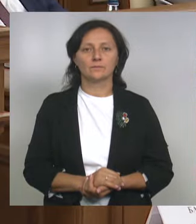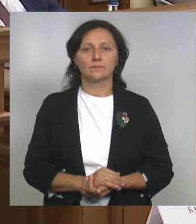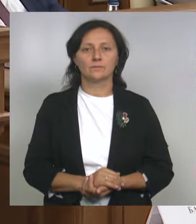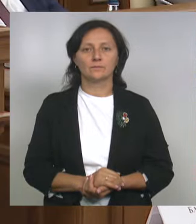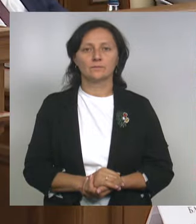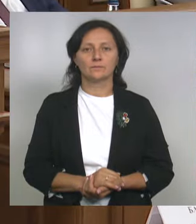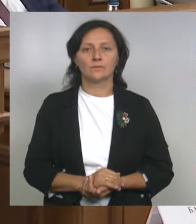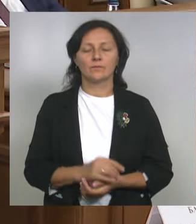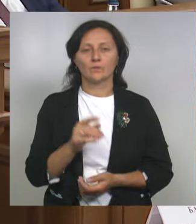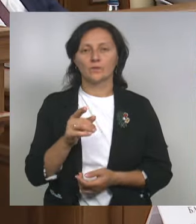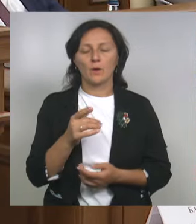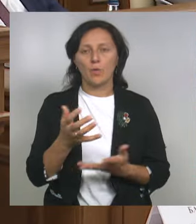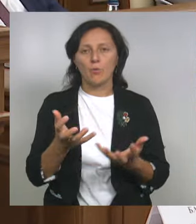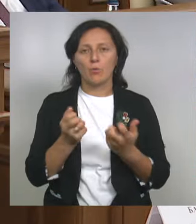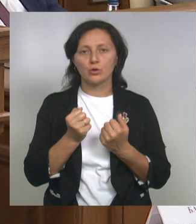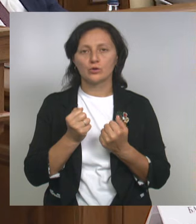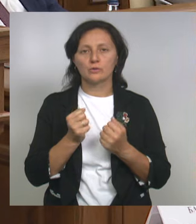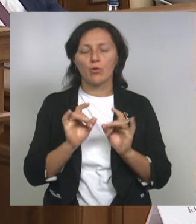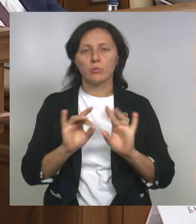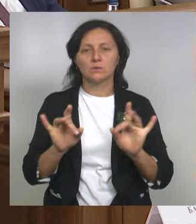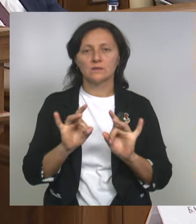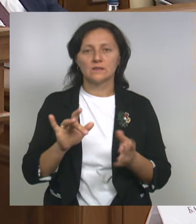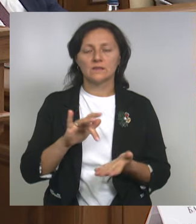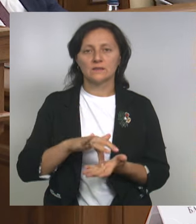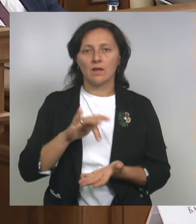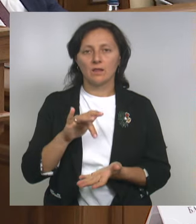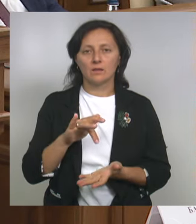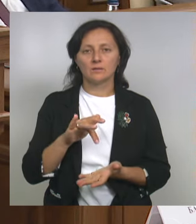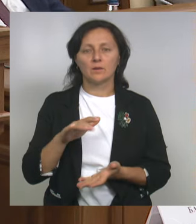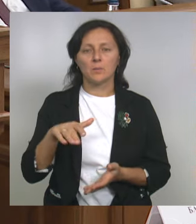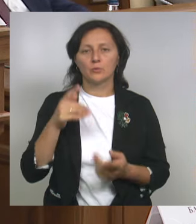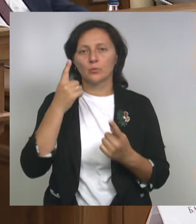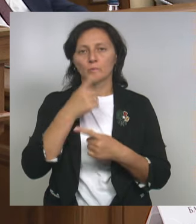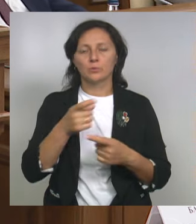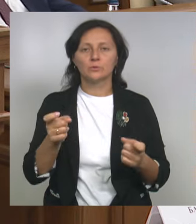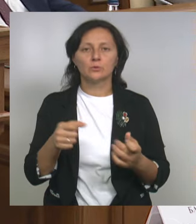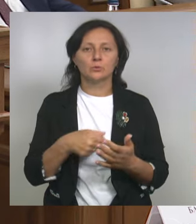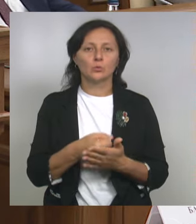Получим разъяснение федерального центра, да, затем доведем